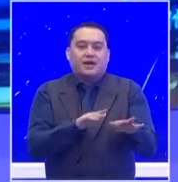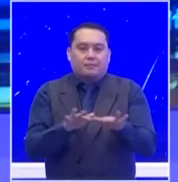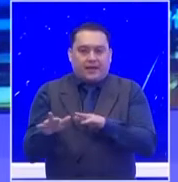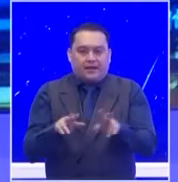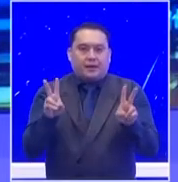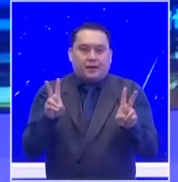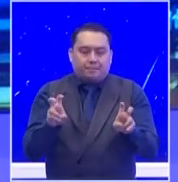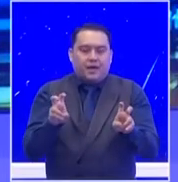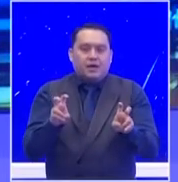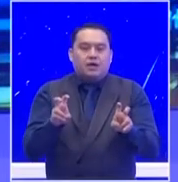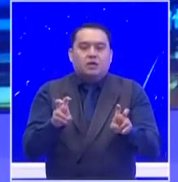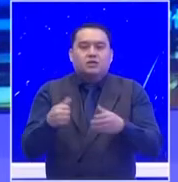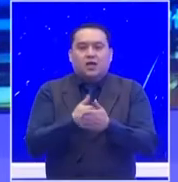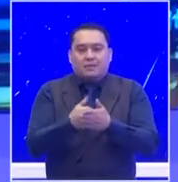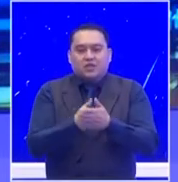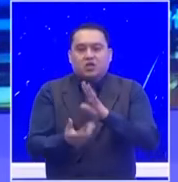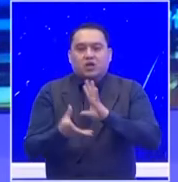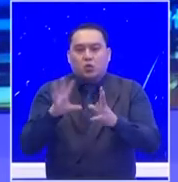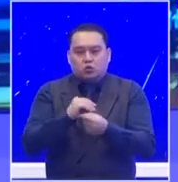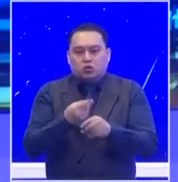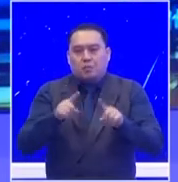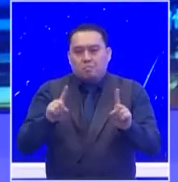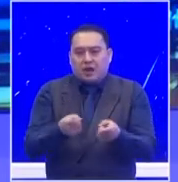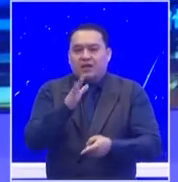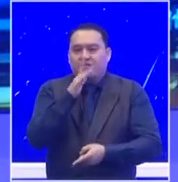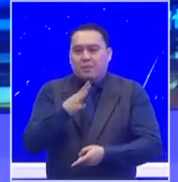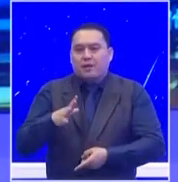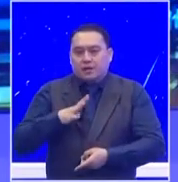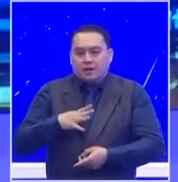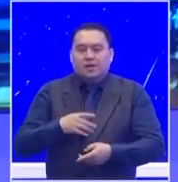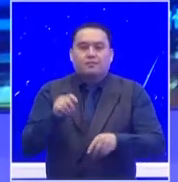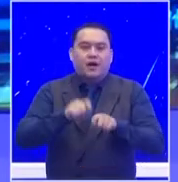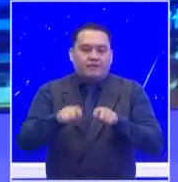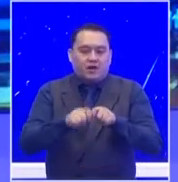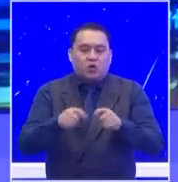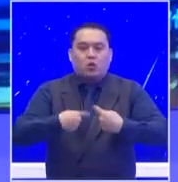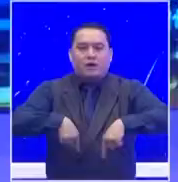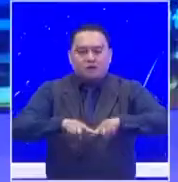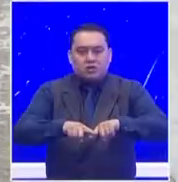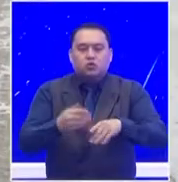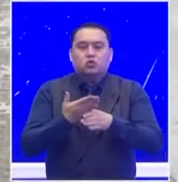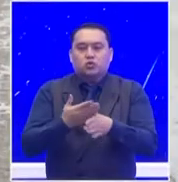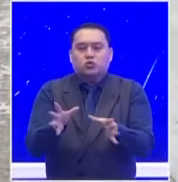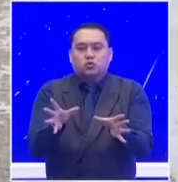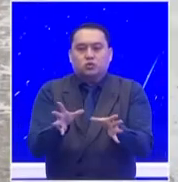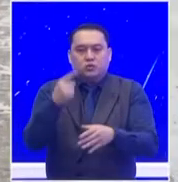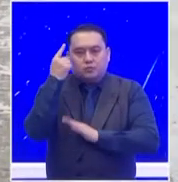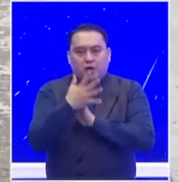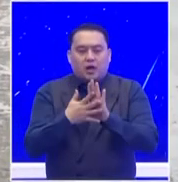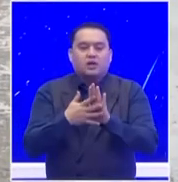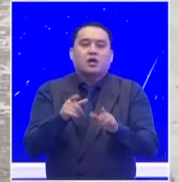«Борышкер». Добиться такого результата за столь короткий срок, по словам организаторов рейда, им довелось благодаря сознательности